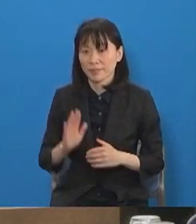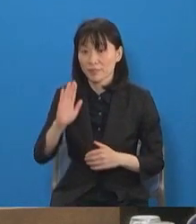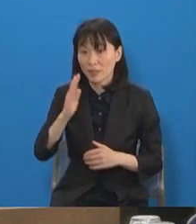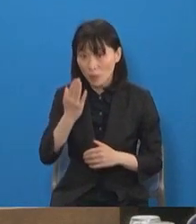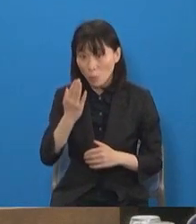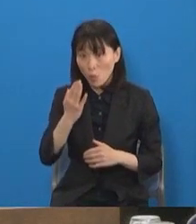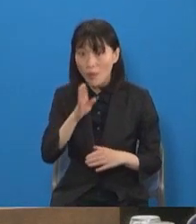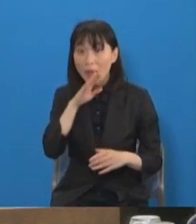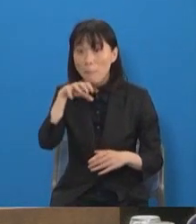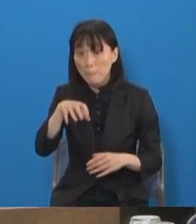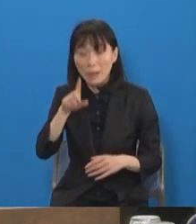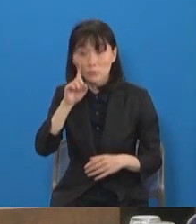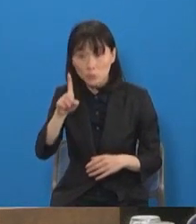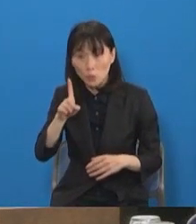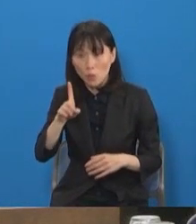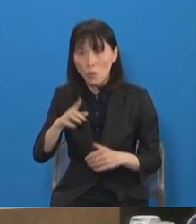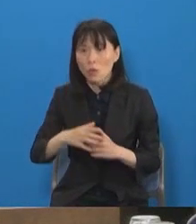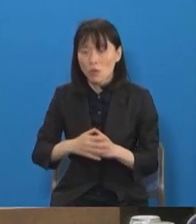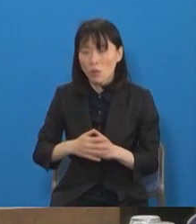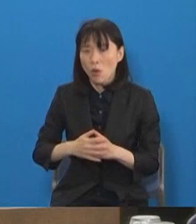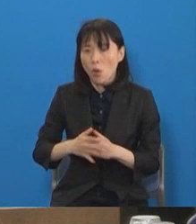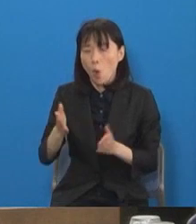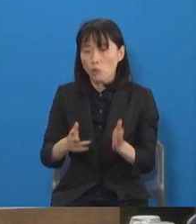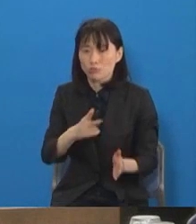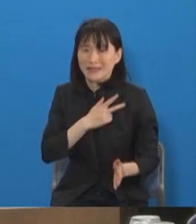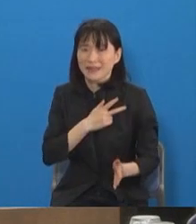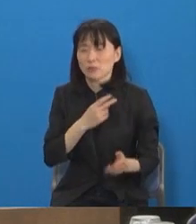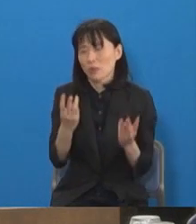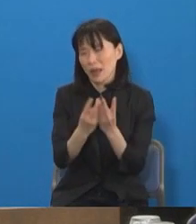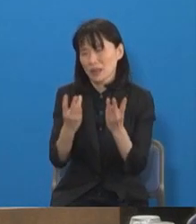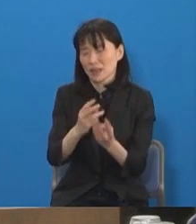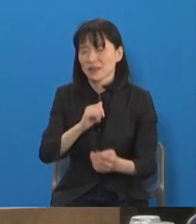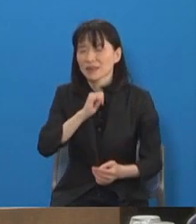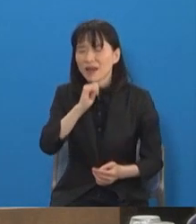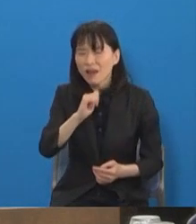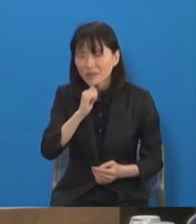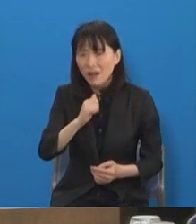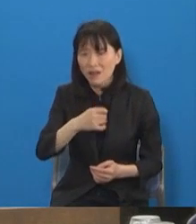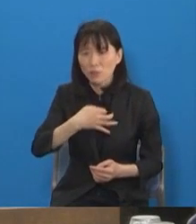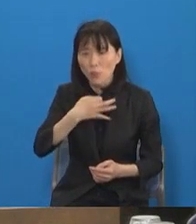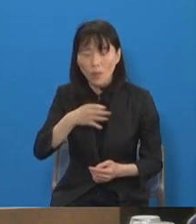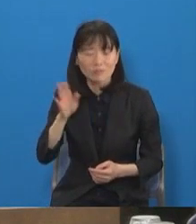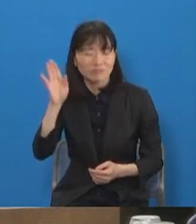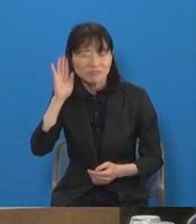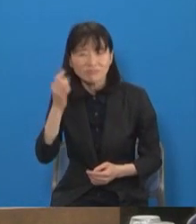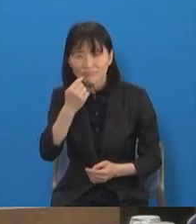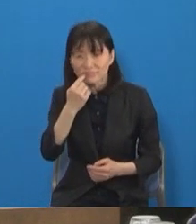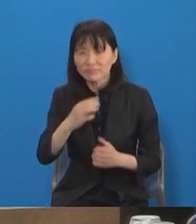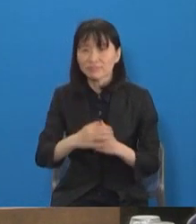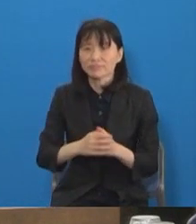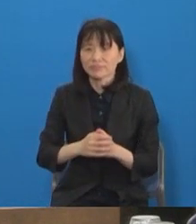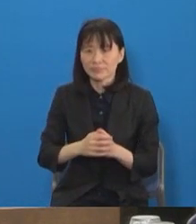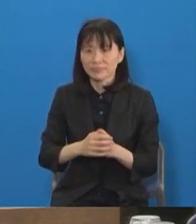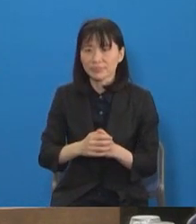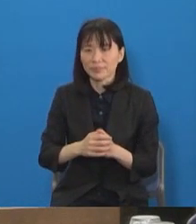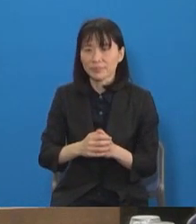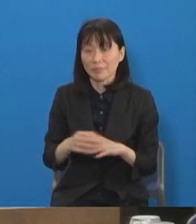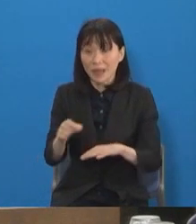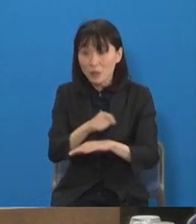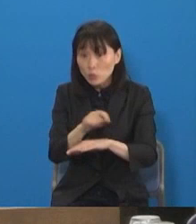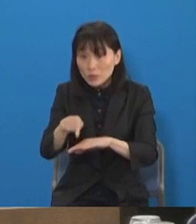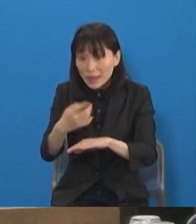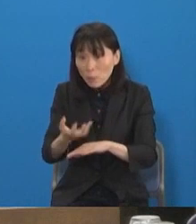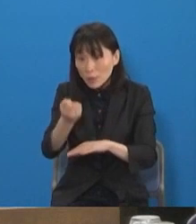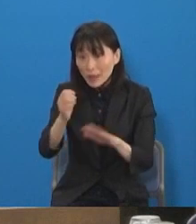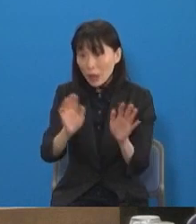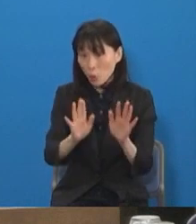かし、現場ではまだまだ保育士の数が足りていないとのお声をたくさんお聞きします。また、特性を持った